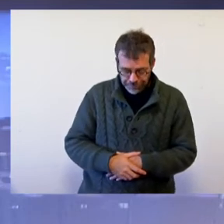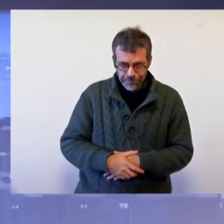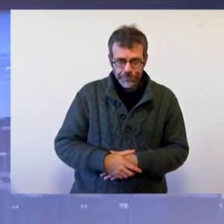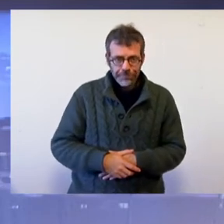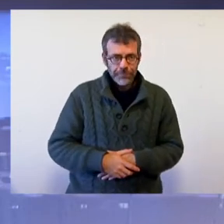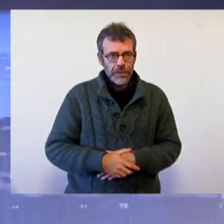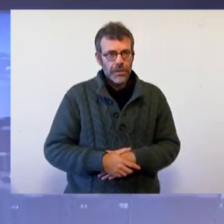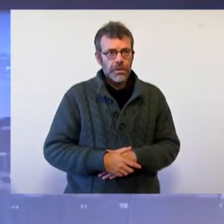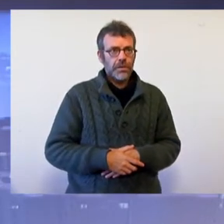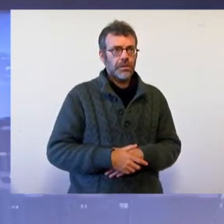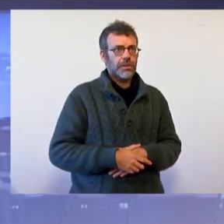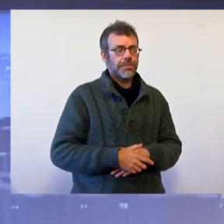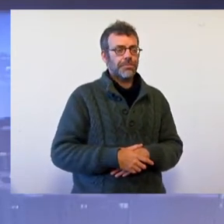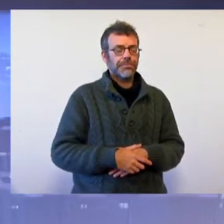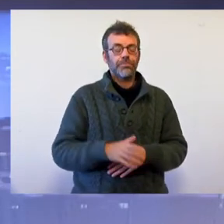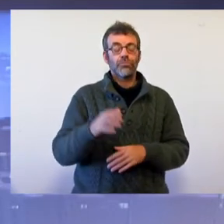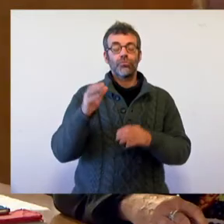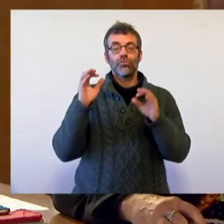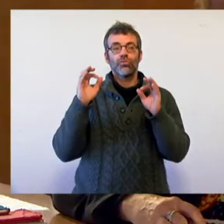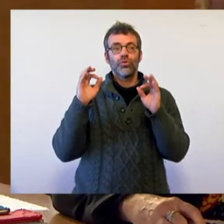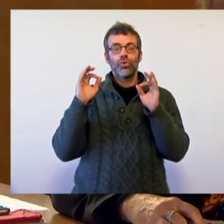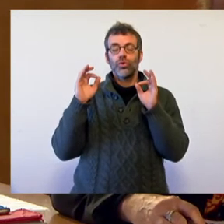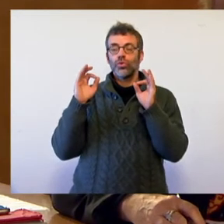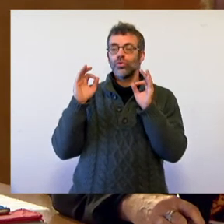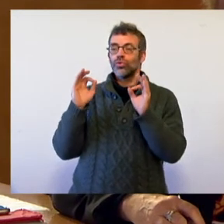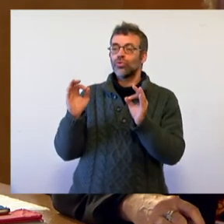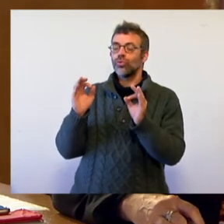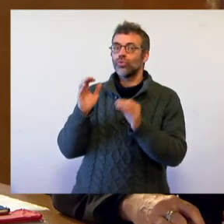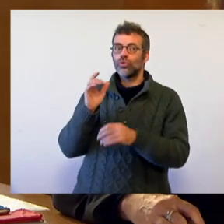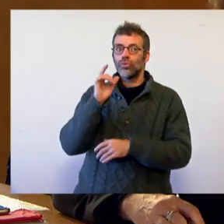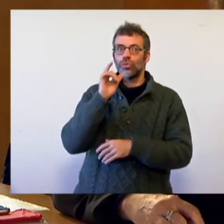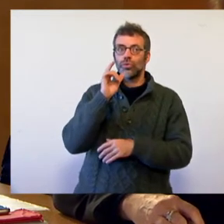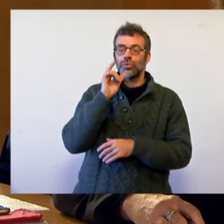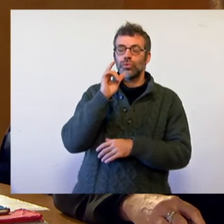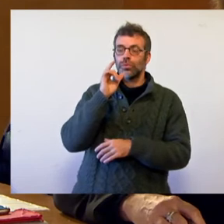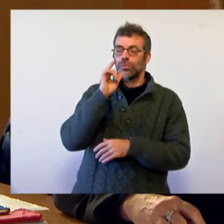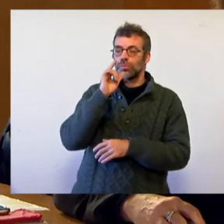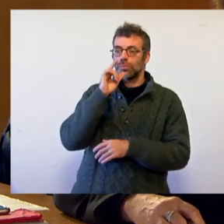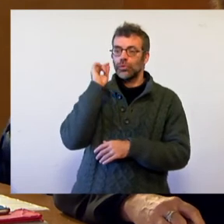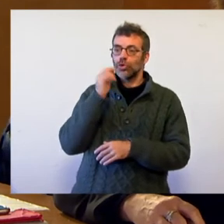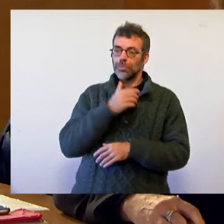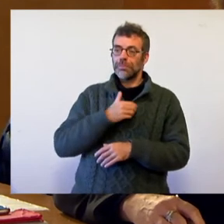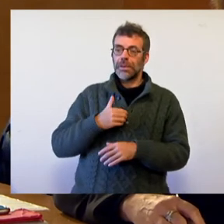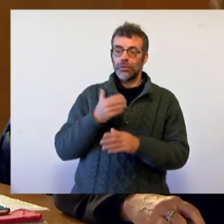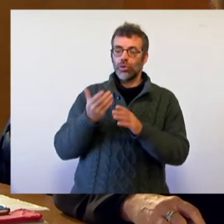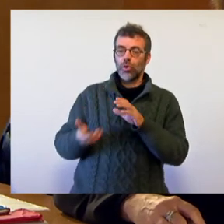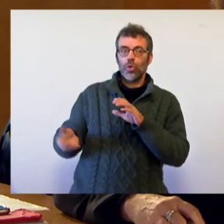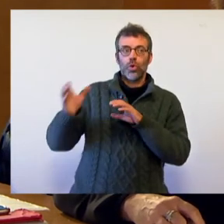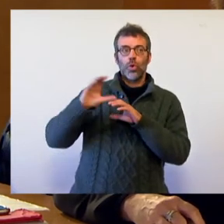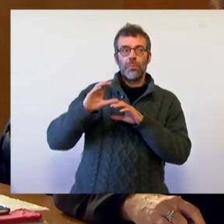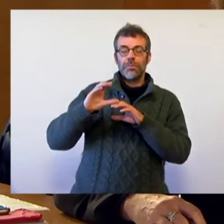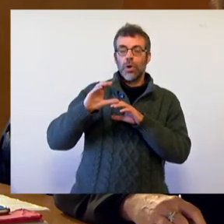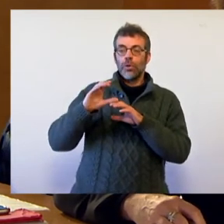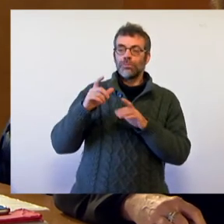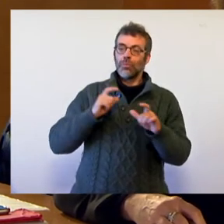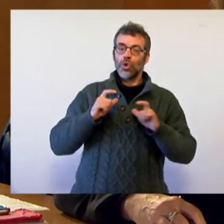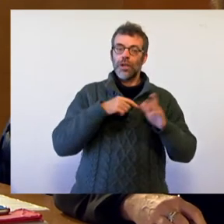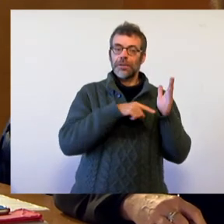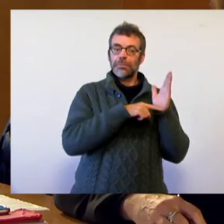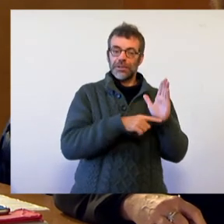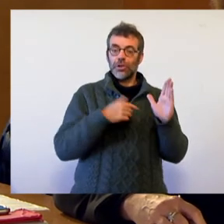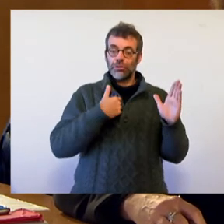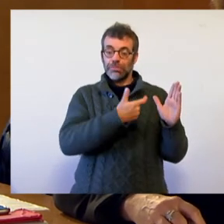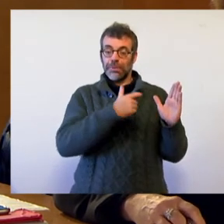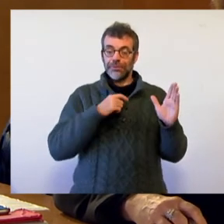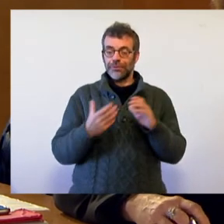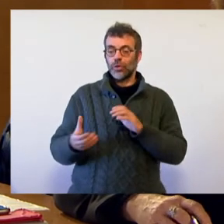Oui, Monsieur le maire, chers collègues, juste un complément effectivement à ce que vient de présenter mon collègue Yvan Nosbé pour informer aussi